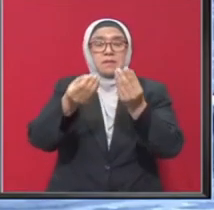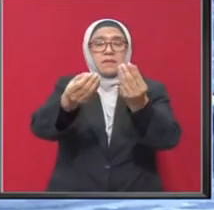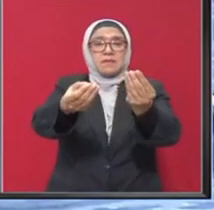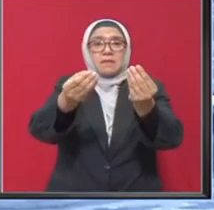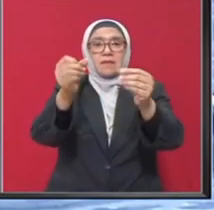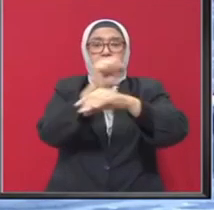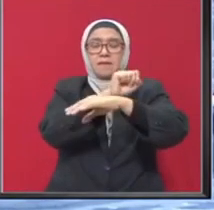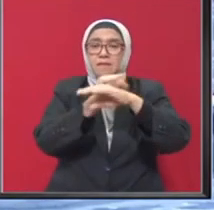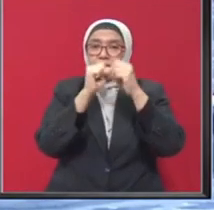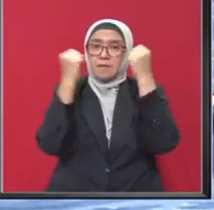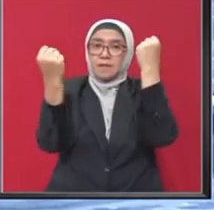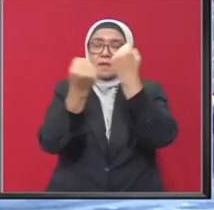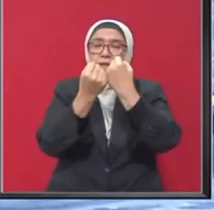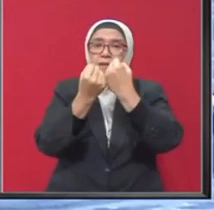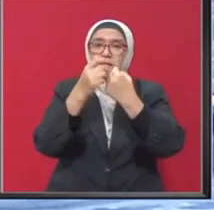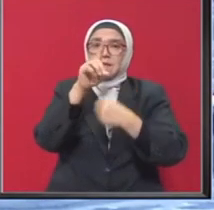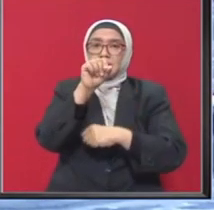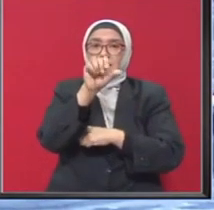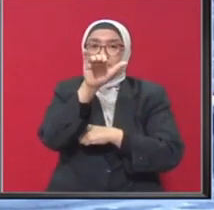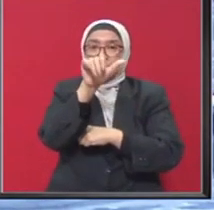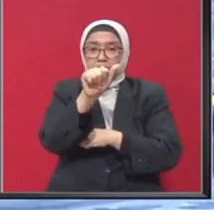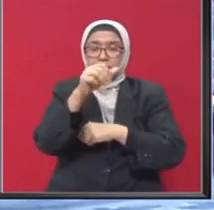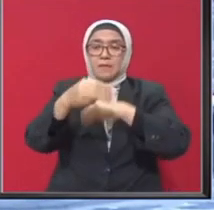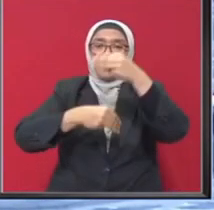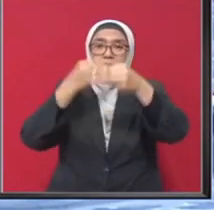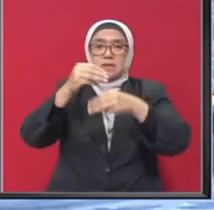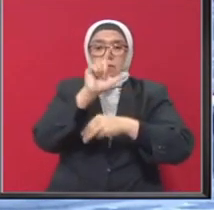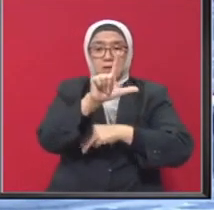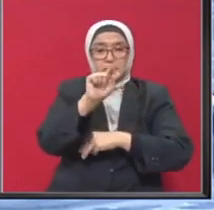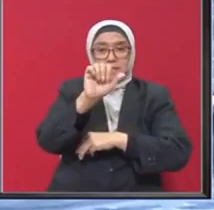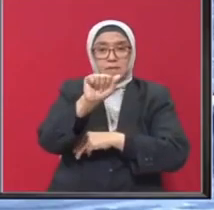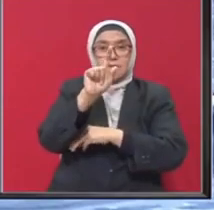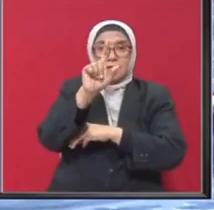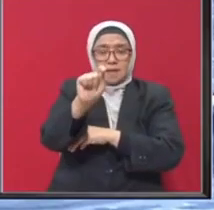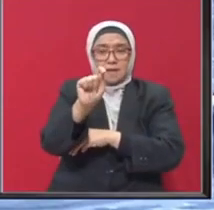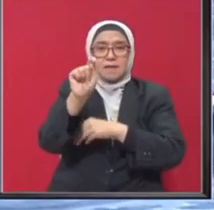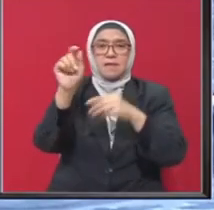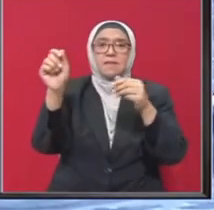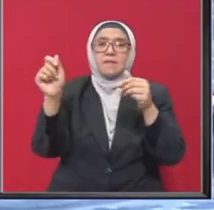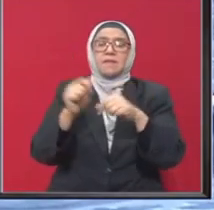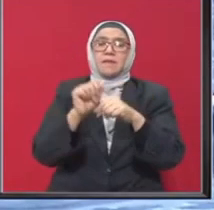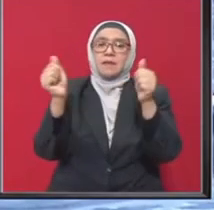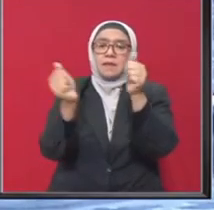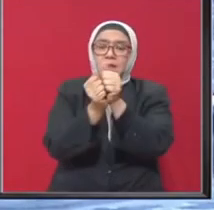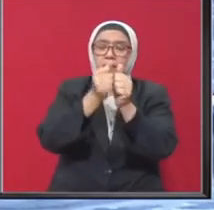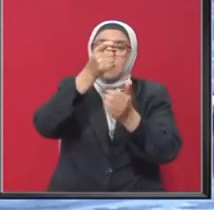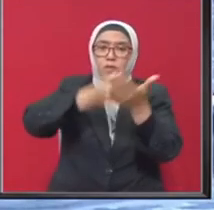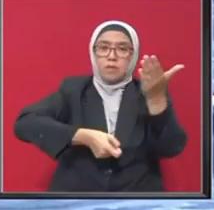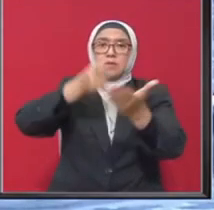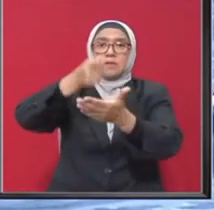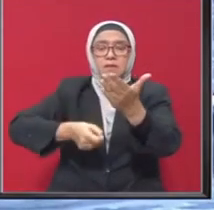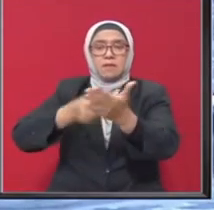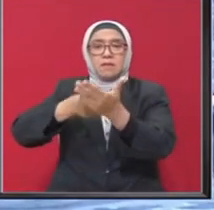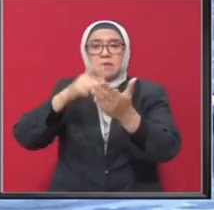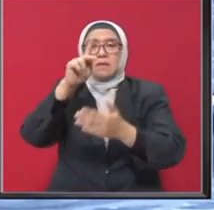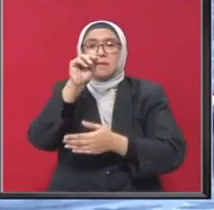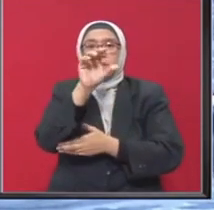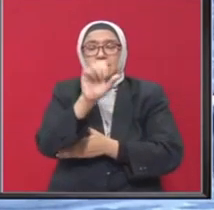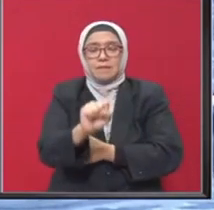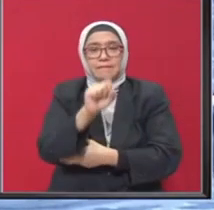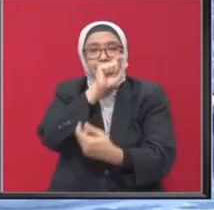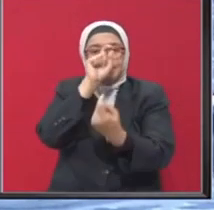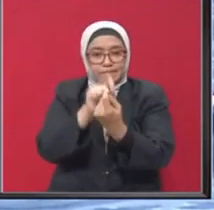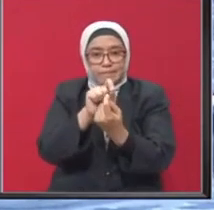maju eltnam berhak dengan kost-kost yang tertentu kemudiannya pada tahun